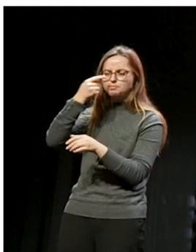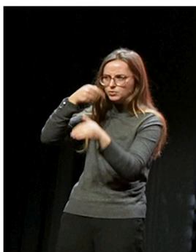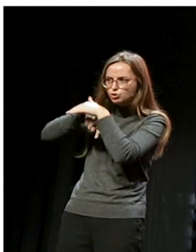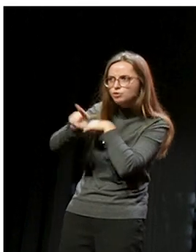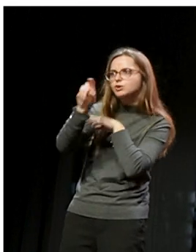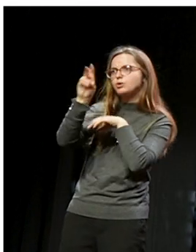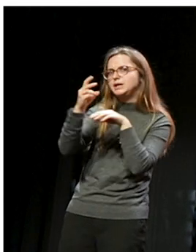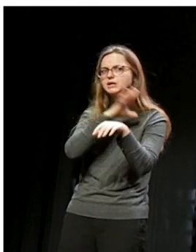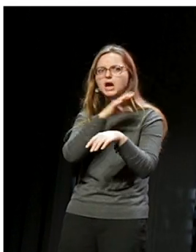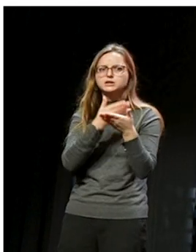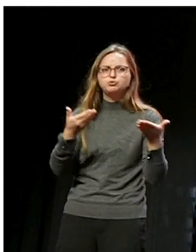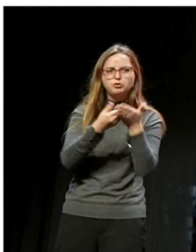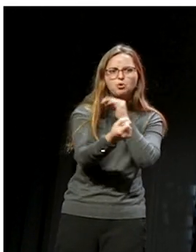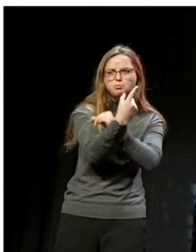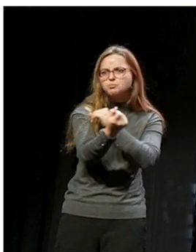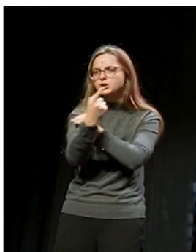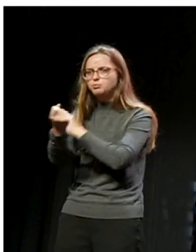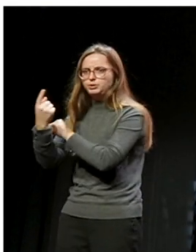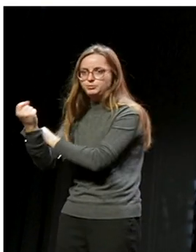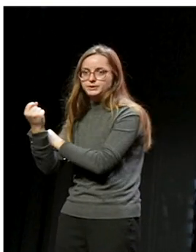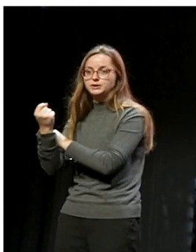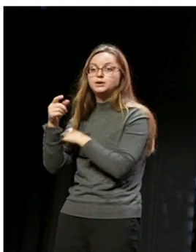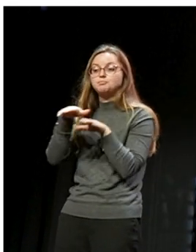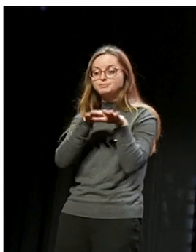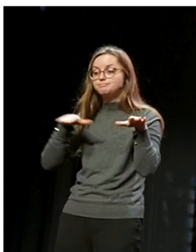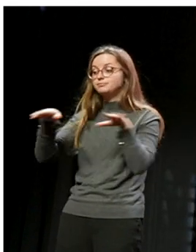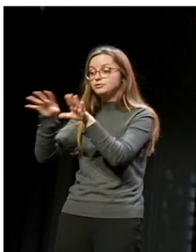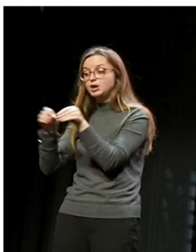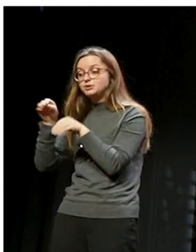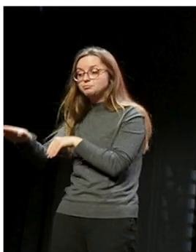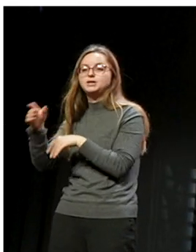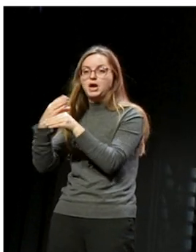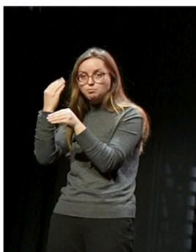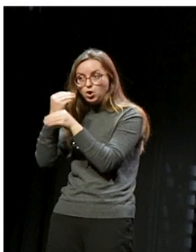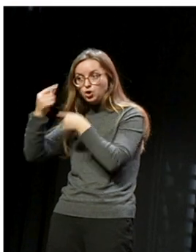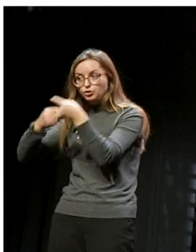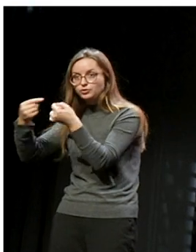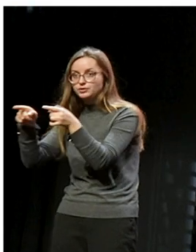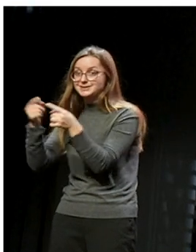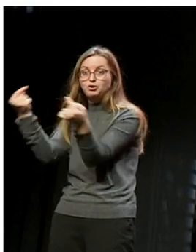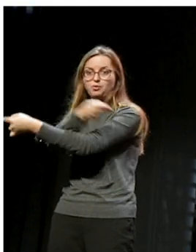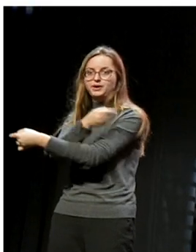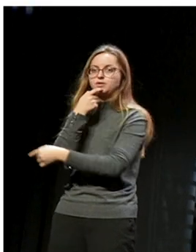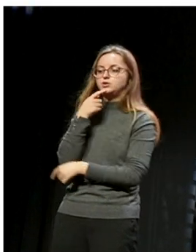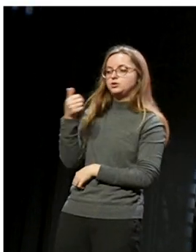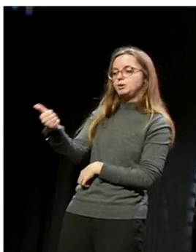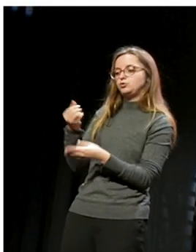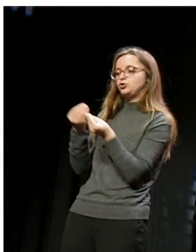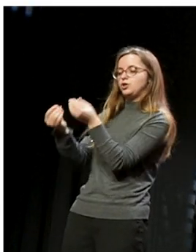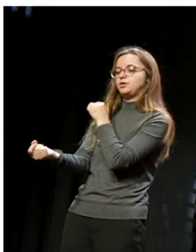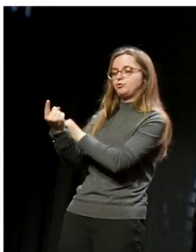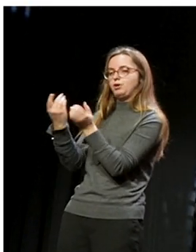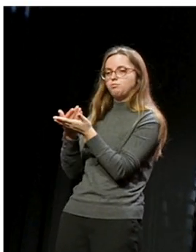particuliers, d'accord ? Alors que le deep learning ou le machine learning, ce qu'on appelle avec les réseaux de neurones, c'est le contraire. C'est ce qu'on a dans les jeux vidéo, c'est l'induction. C'est à partir d'un cas